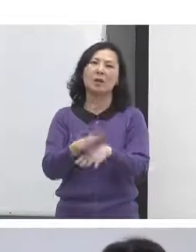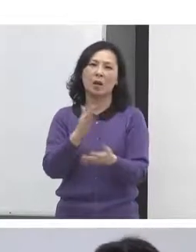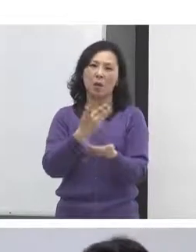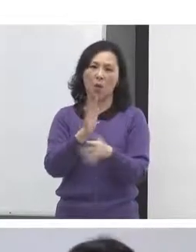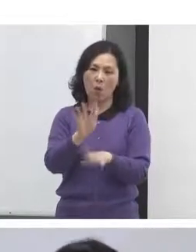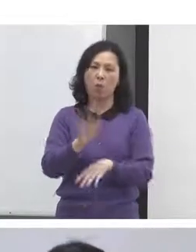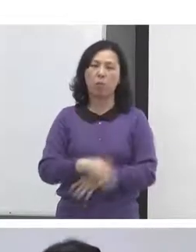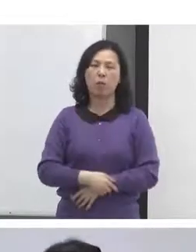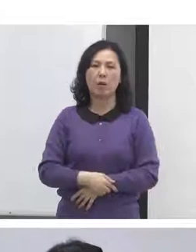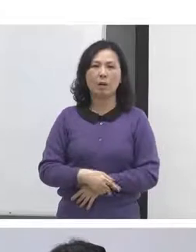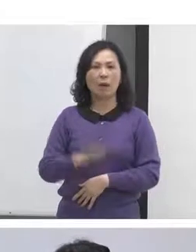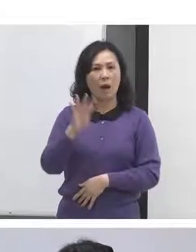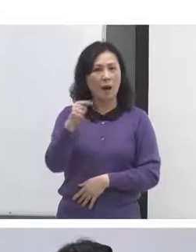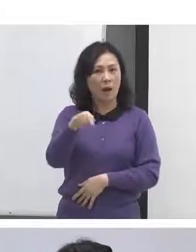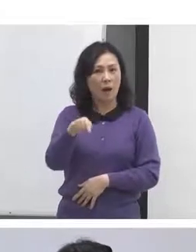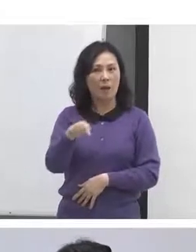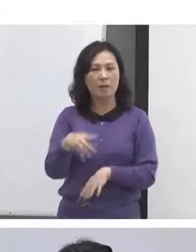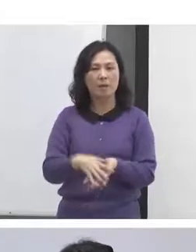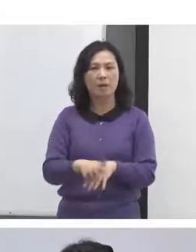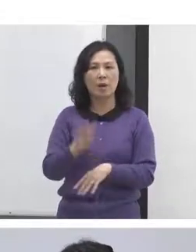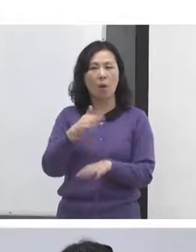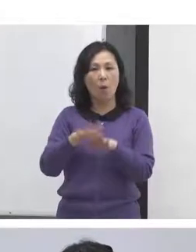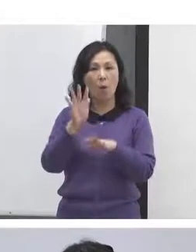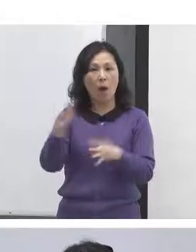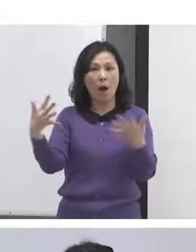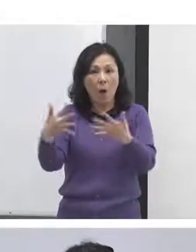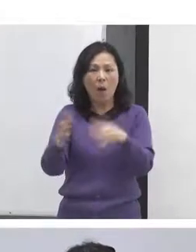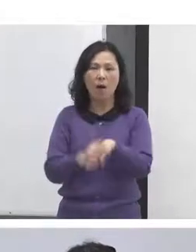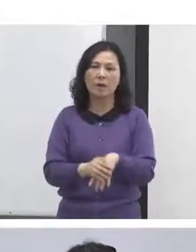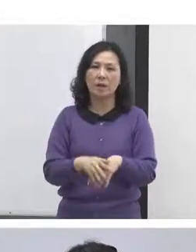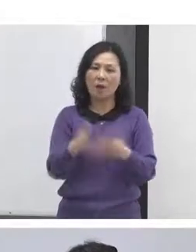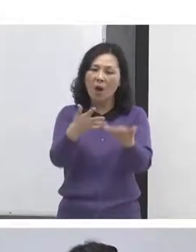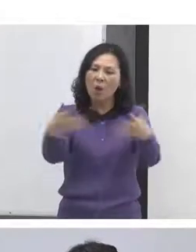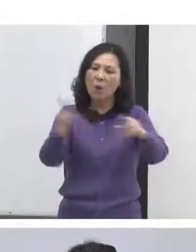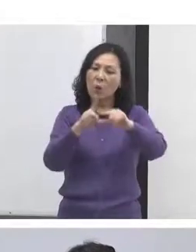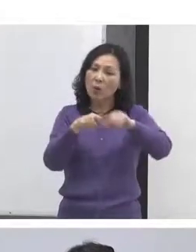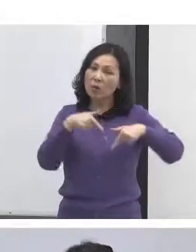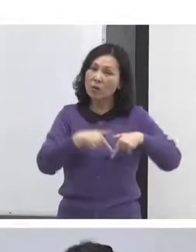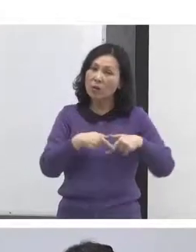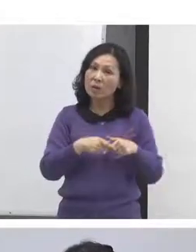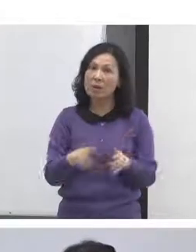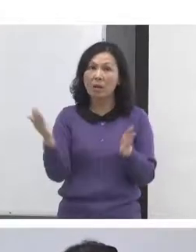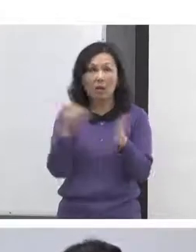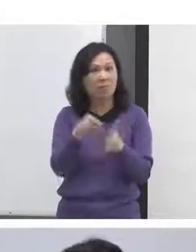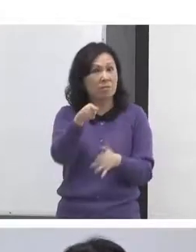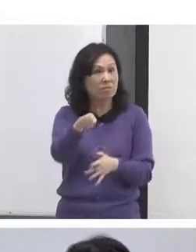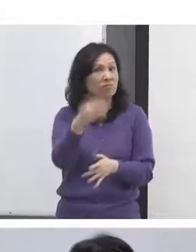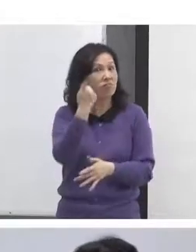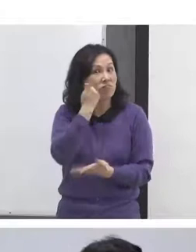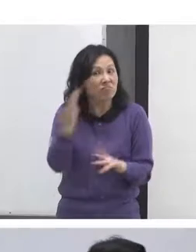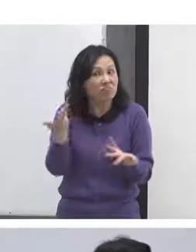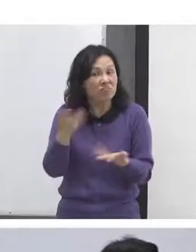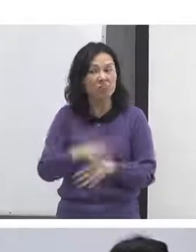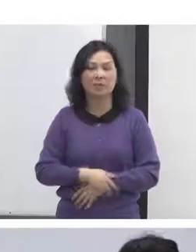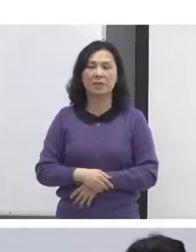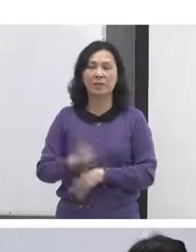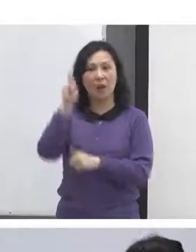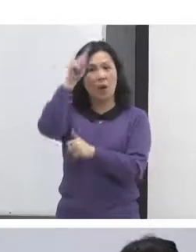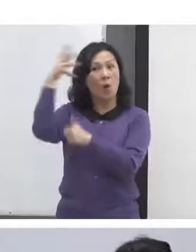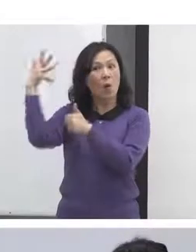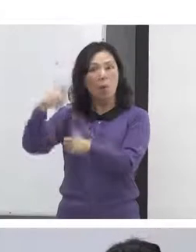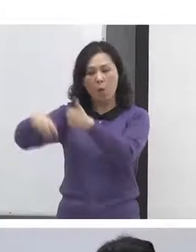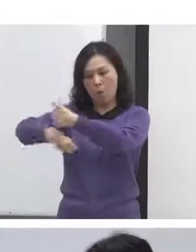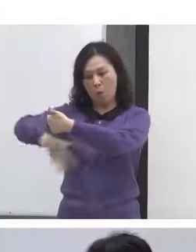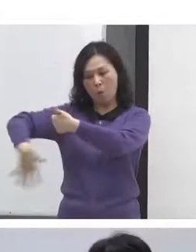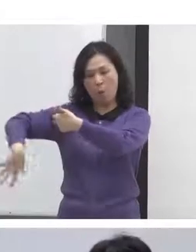现一个问题，就是说，那多中心到底你是谁？好，就是传统的组织，刚刚 Paul 讲的一些东